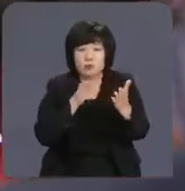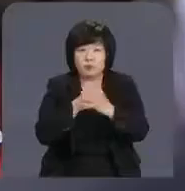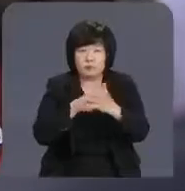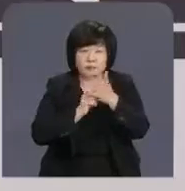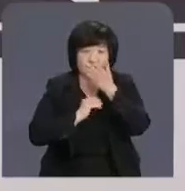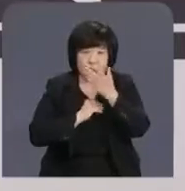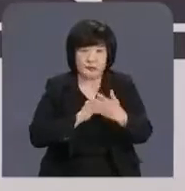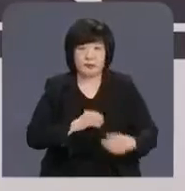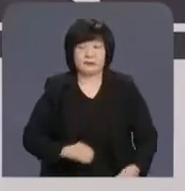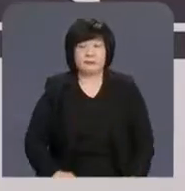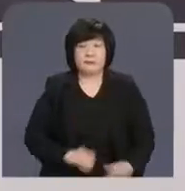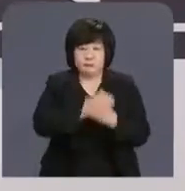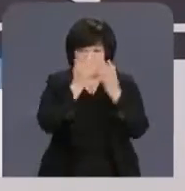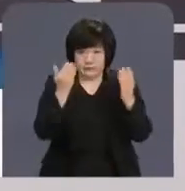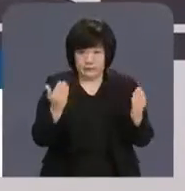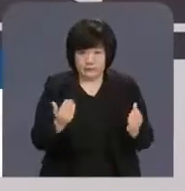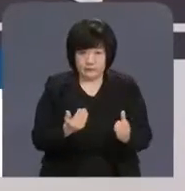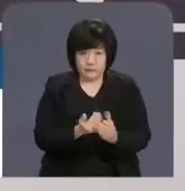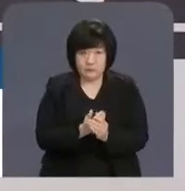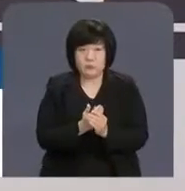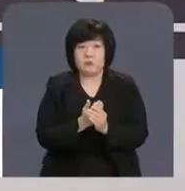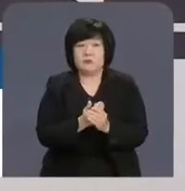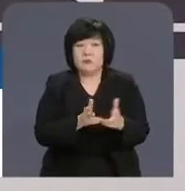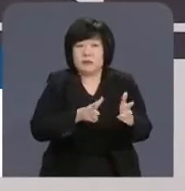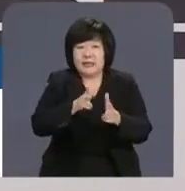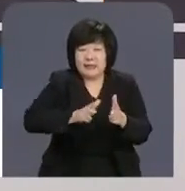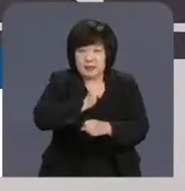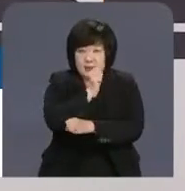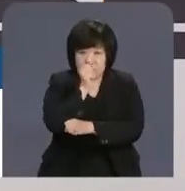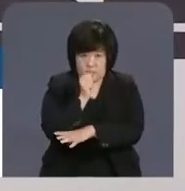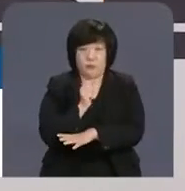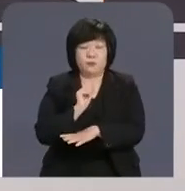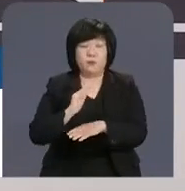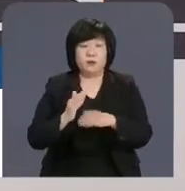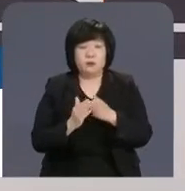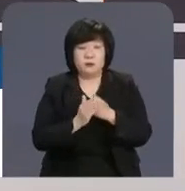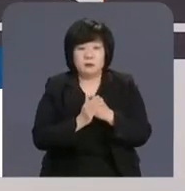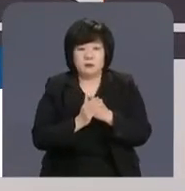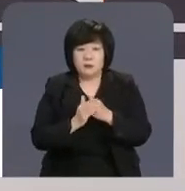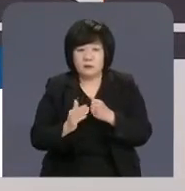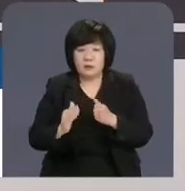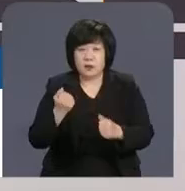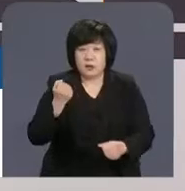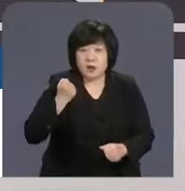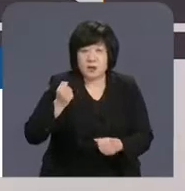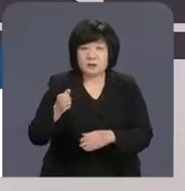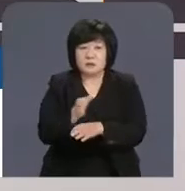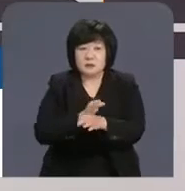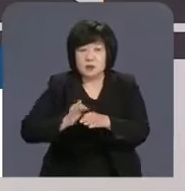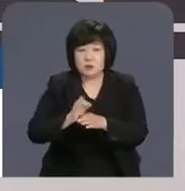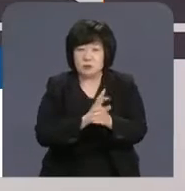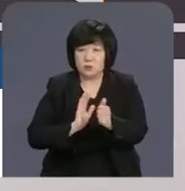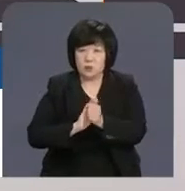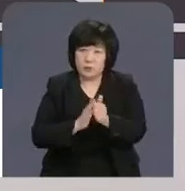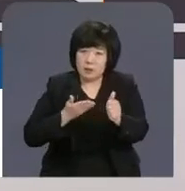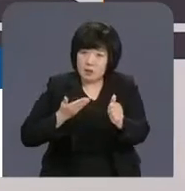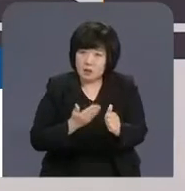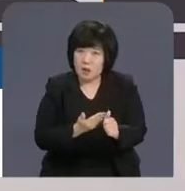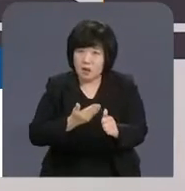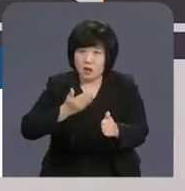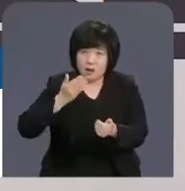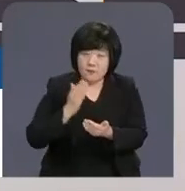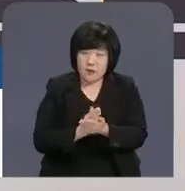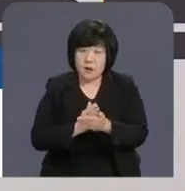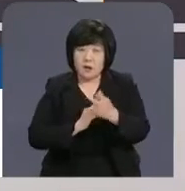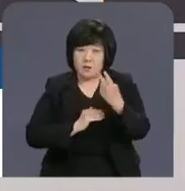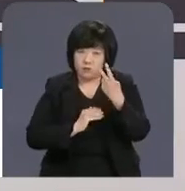있습니다. 모든 산업의 기반이 되는 것이기 때문에 이 에너지 경제에 도움이 되느냐 안